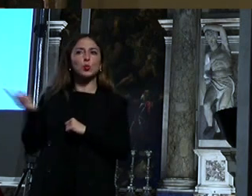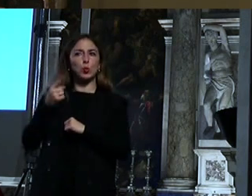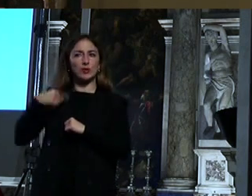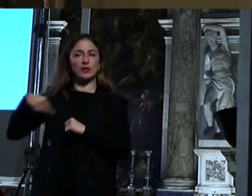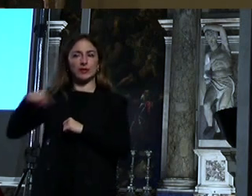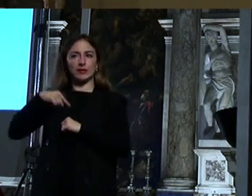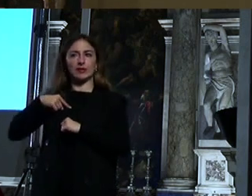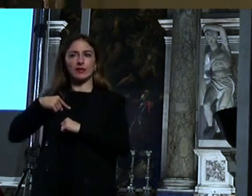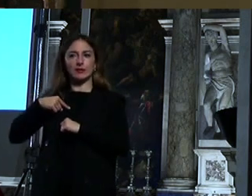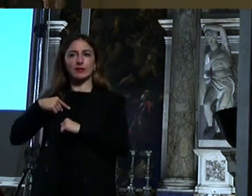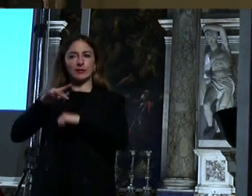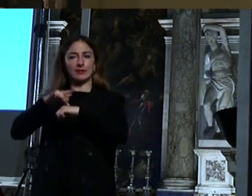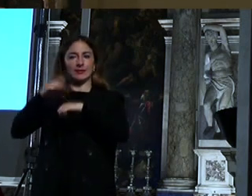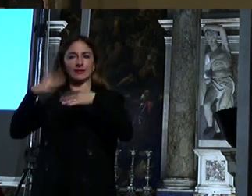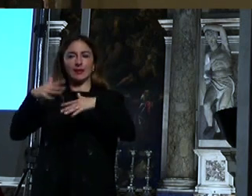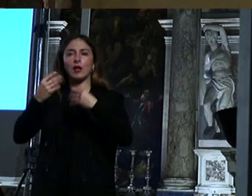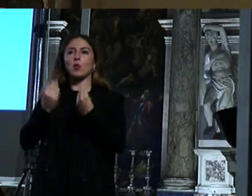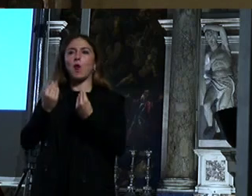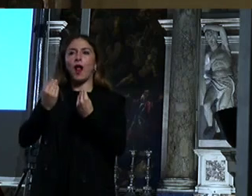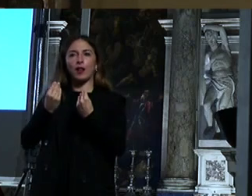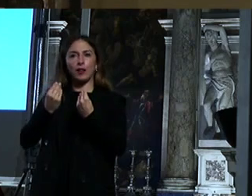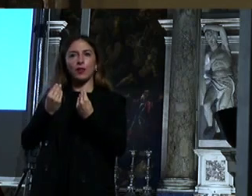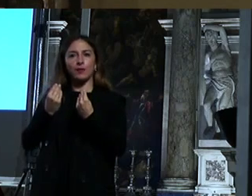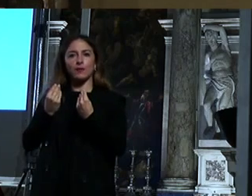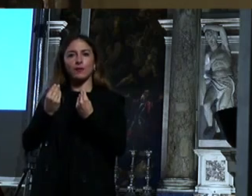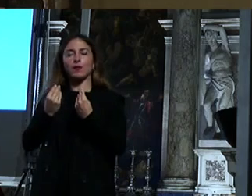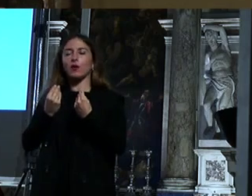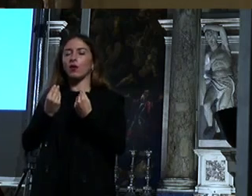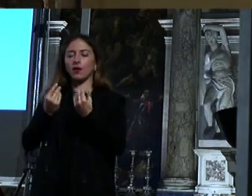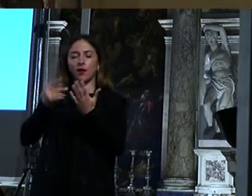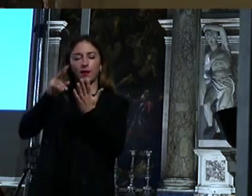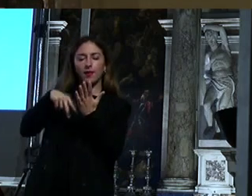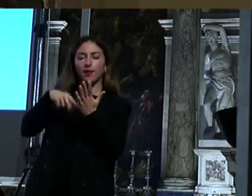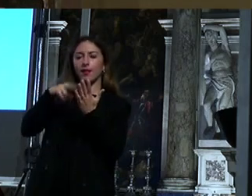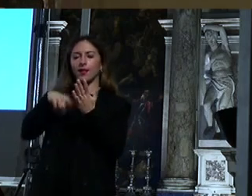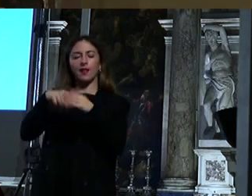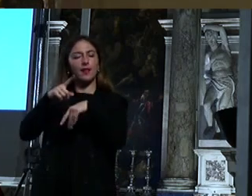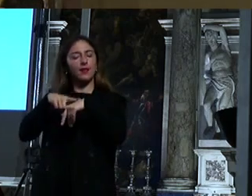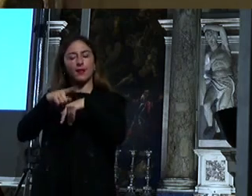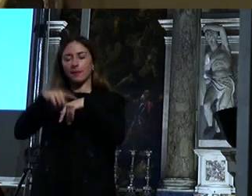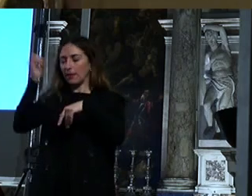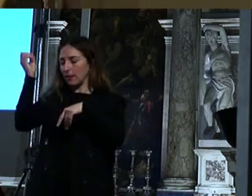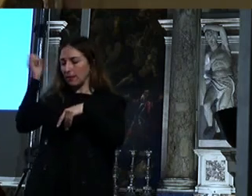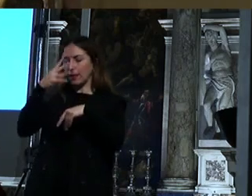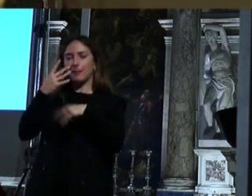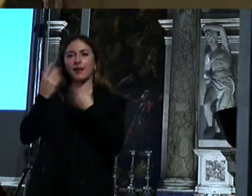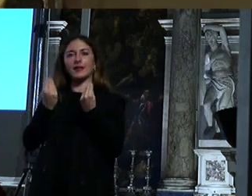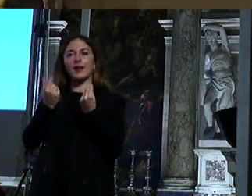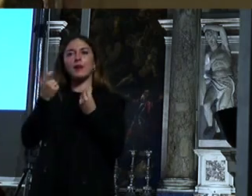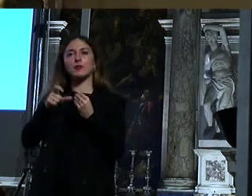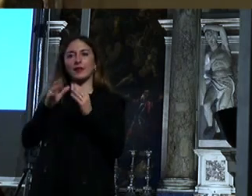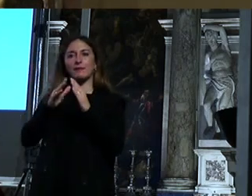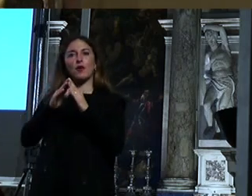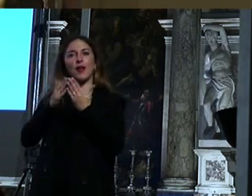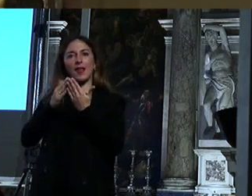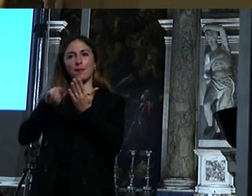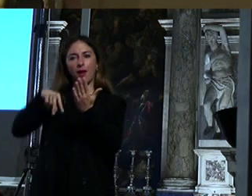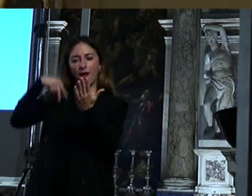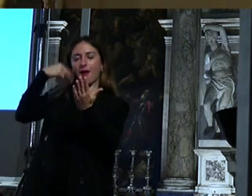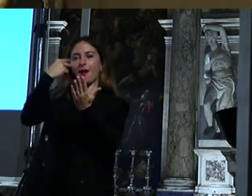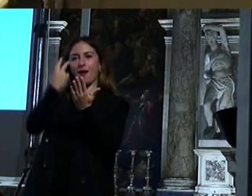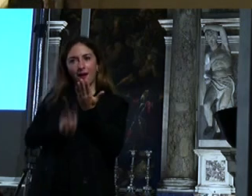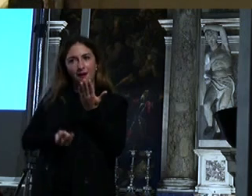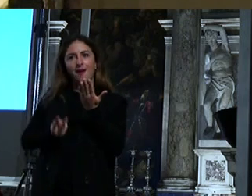quando ci si perde il tempo e la cognizione del tempo leggendo, perché ci si entra nel romanzo, nel